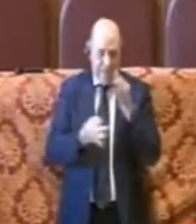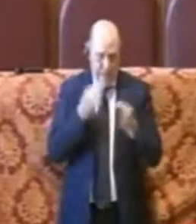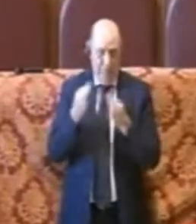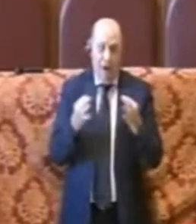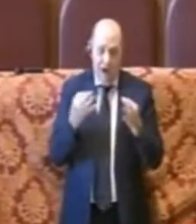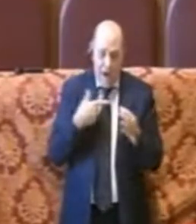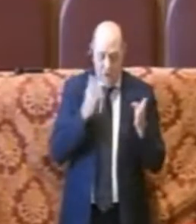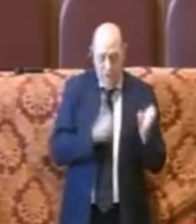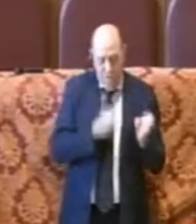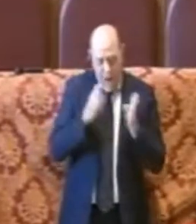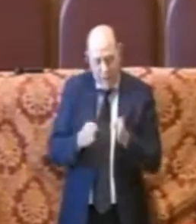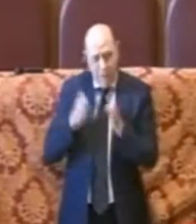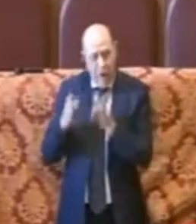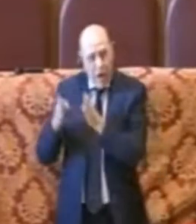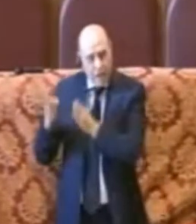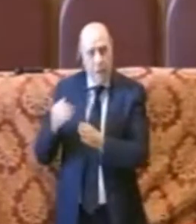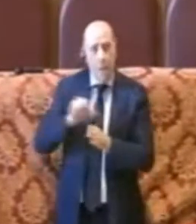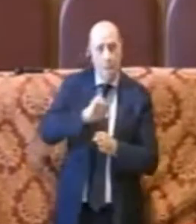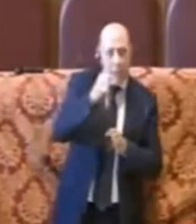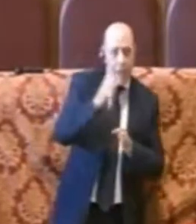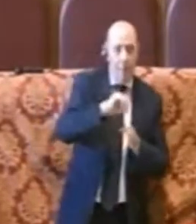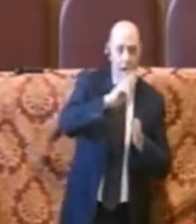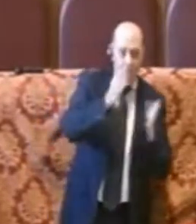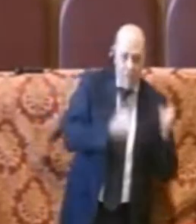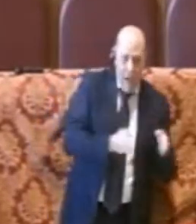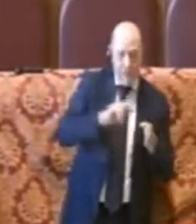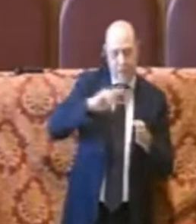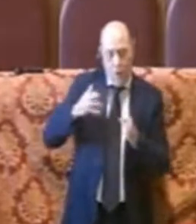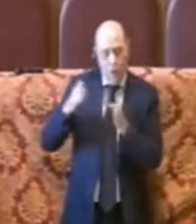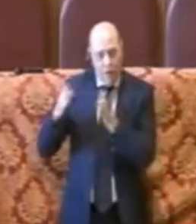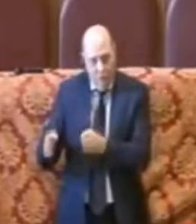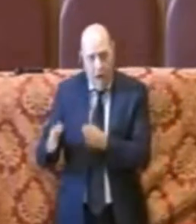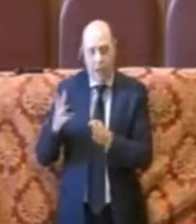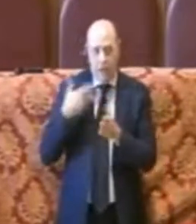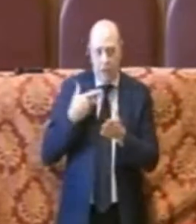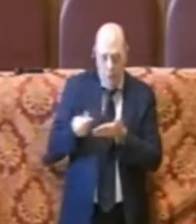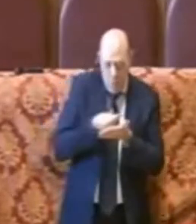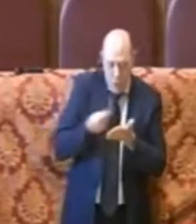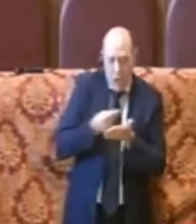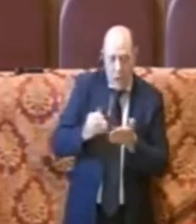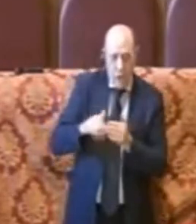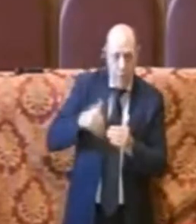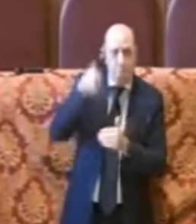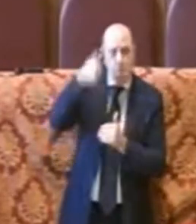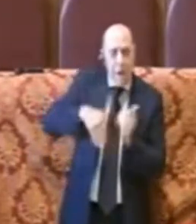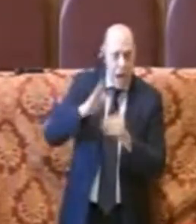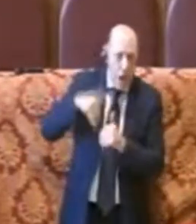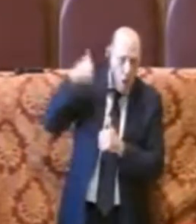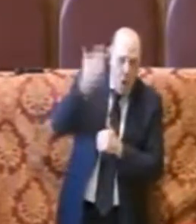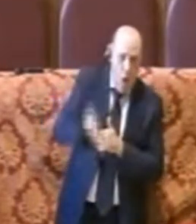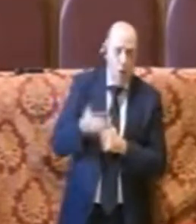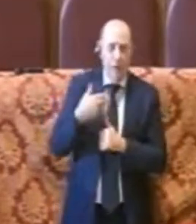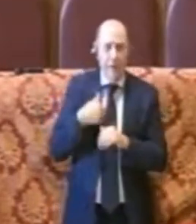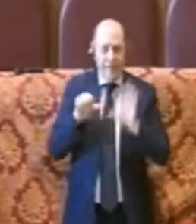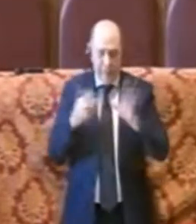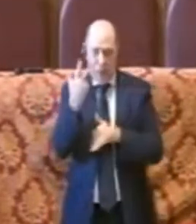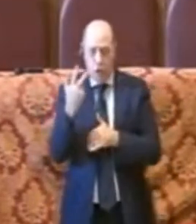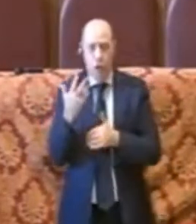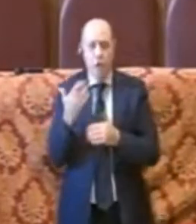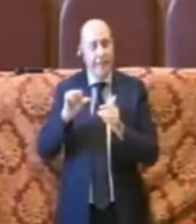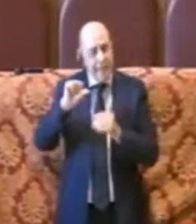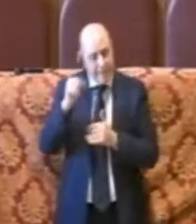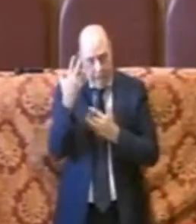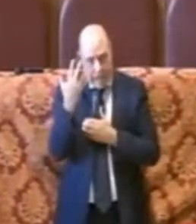fasi tra la prima e la seconda fase, quindi di oltre 1.000 progetti presentati, di 65 progetti che